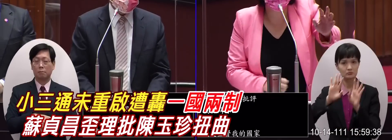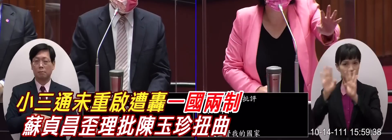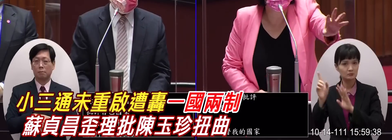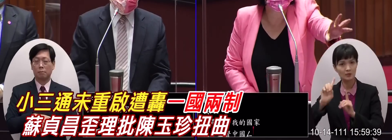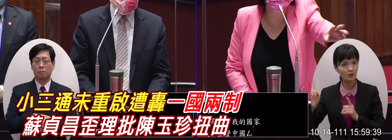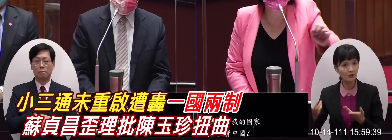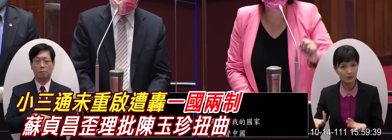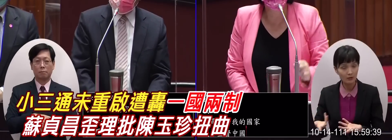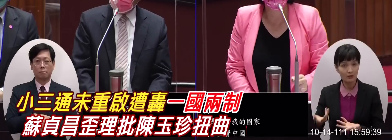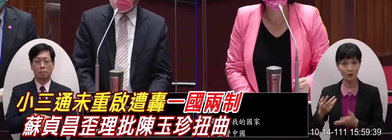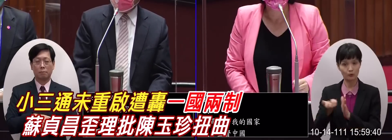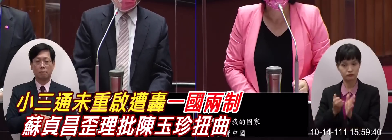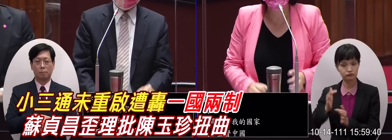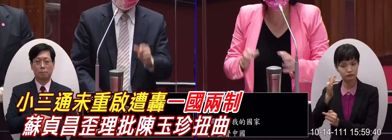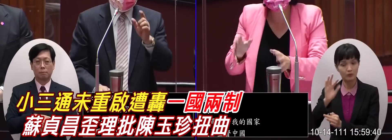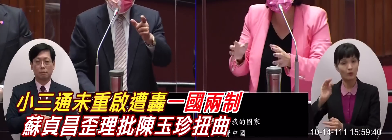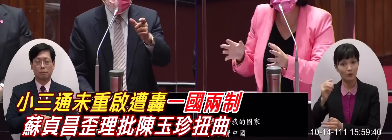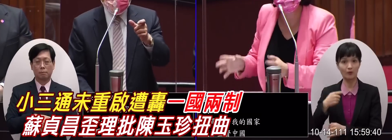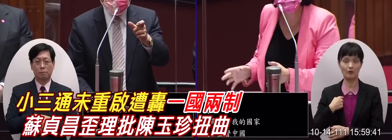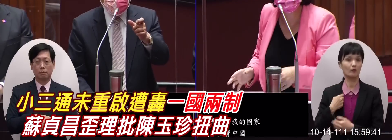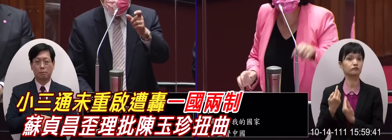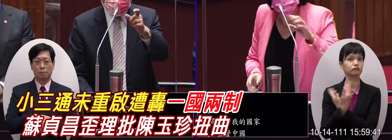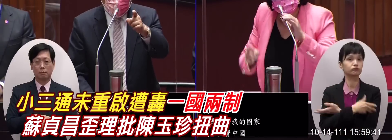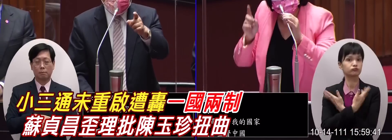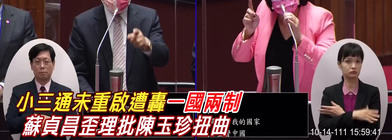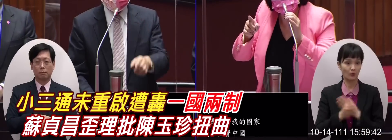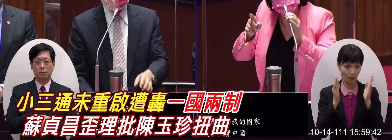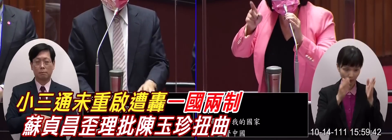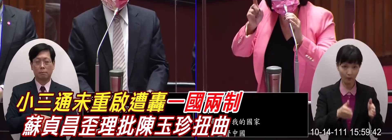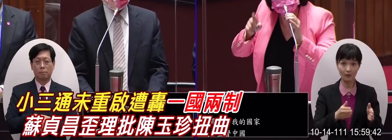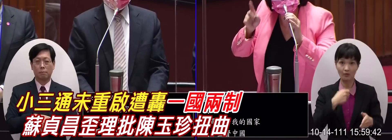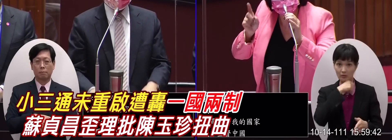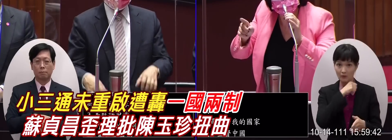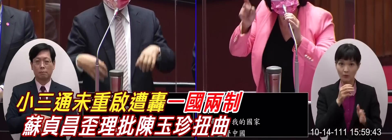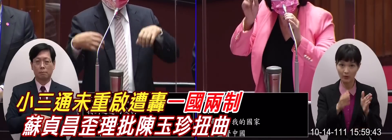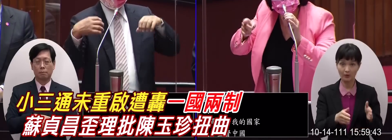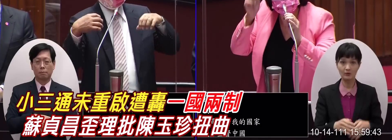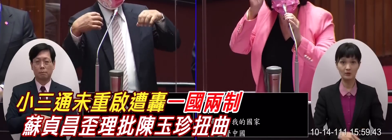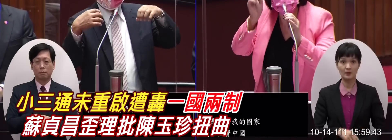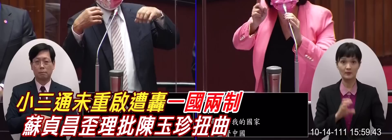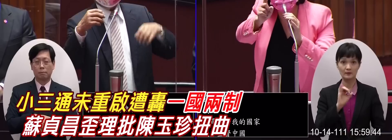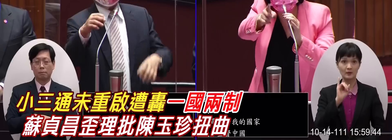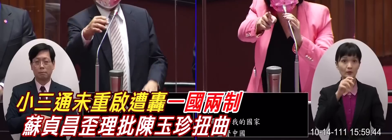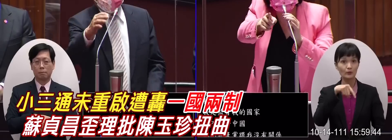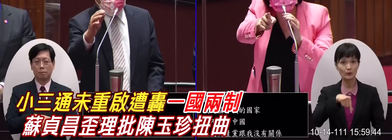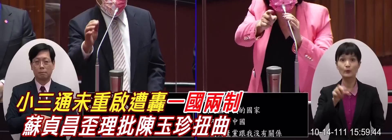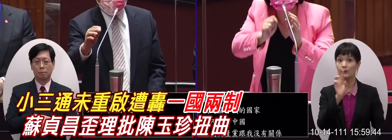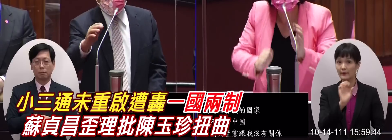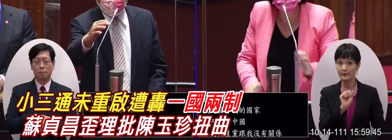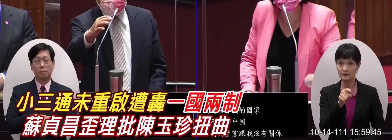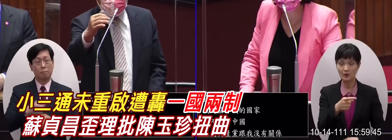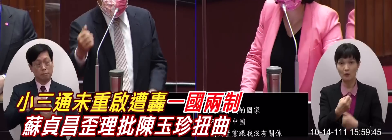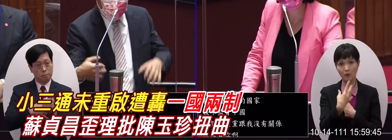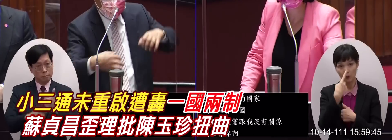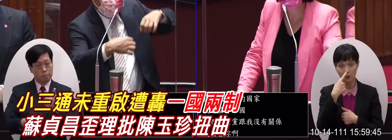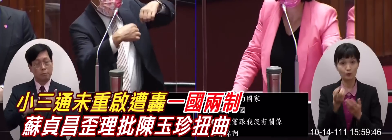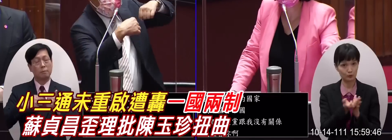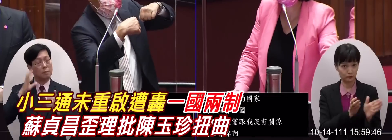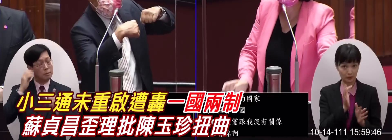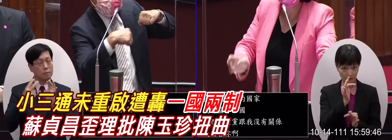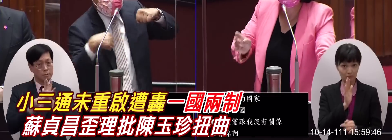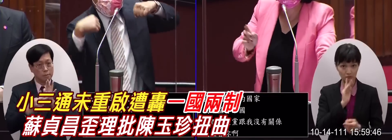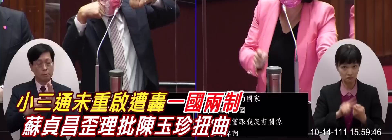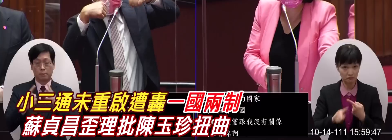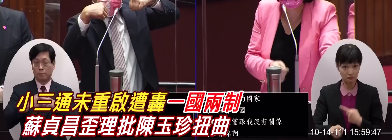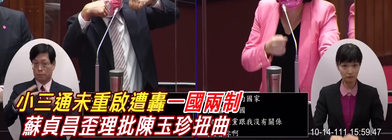陆的有没有准备好人？我关心的是我们自己。 来， 我们 CIQS 都告诉我已经准备好了，对不对？ 喂，你听，